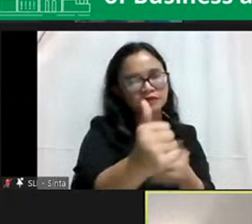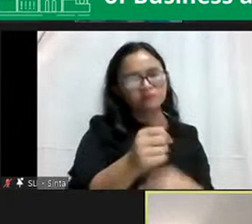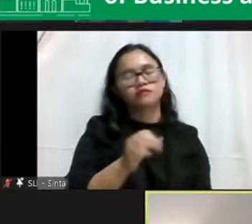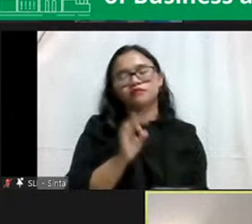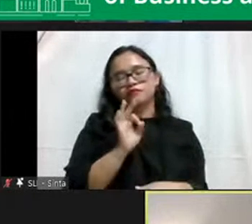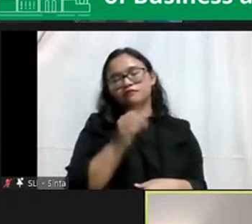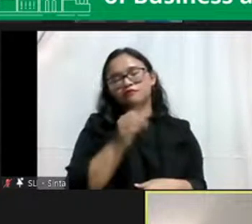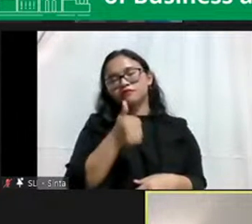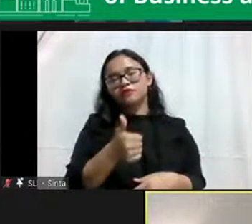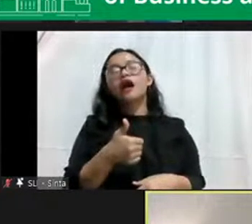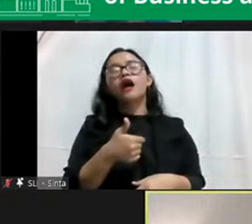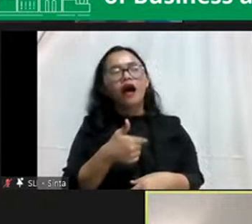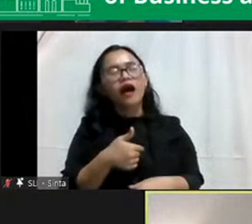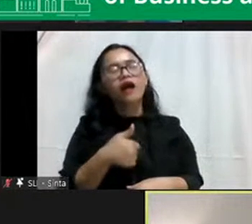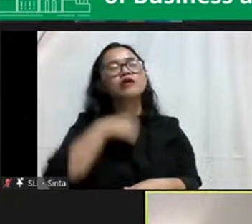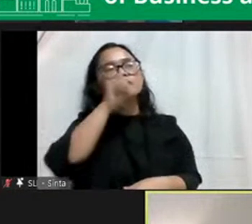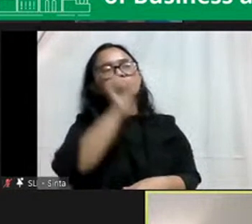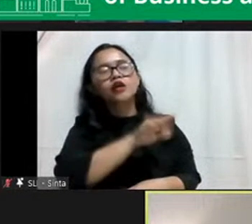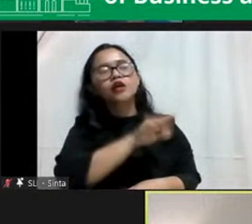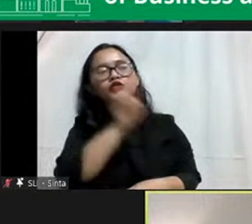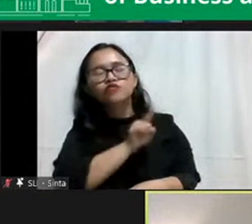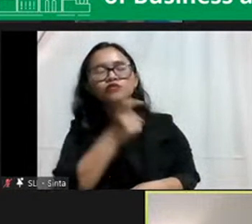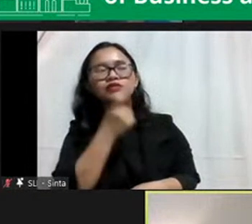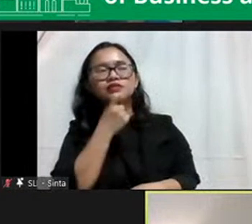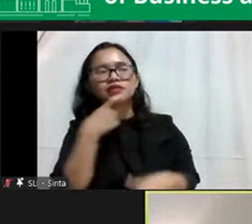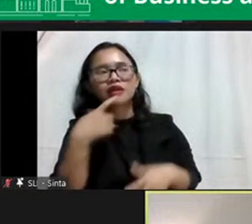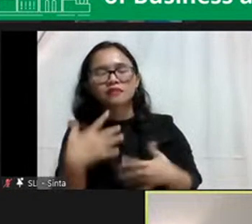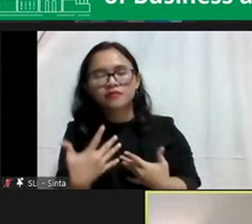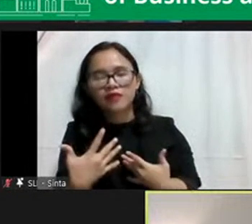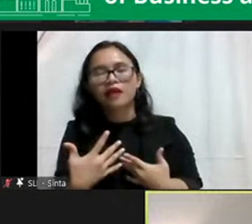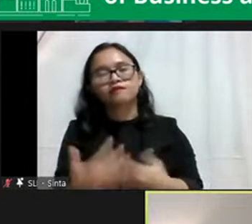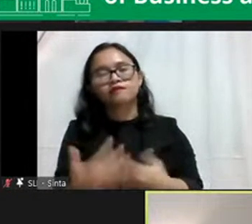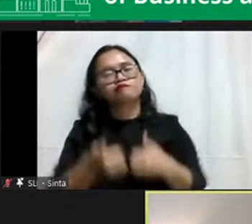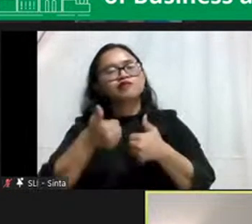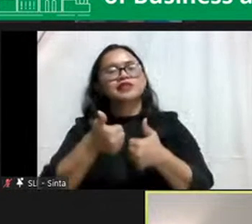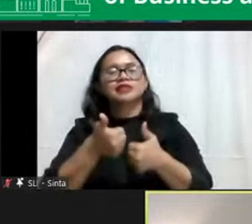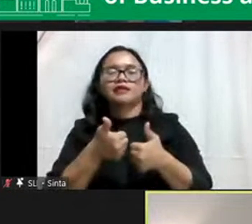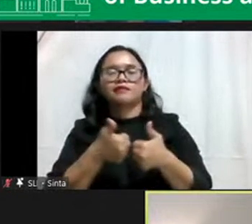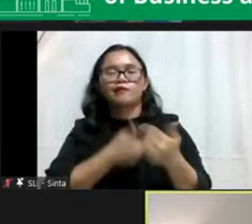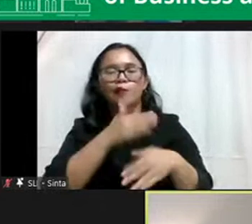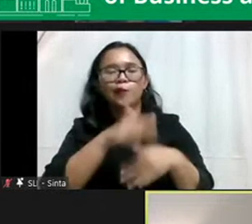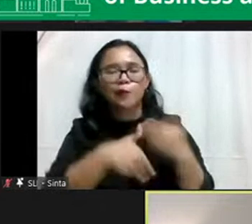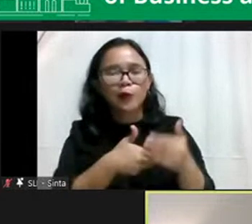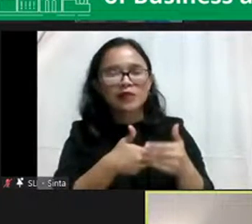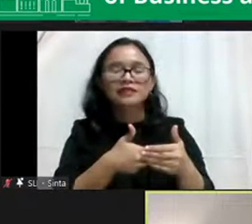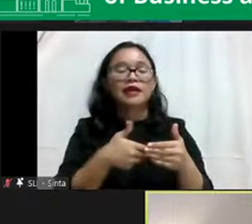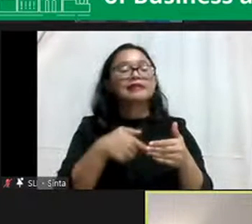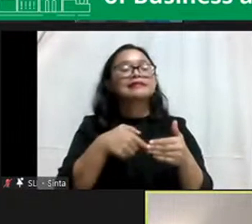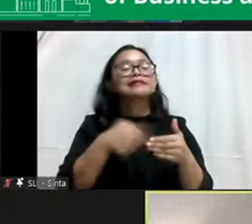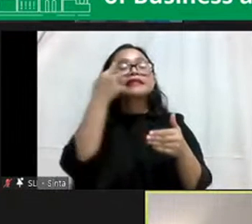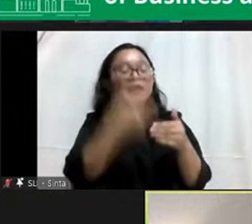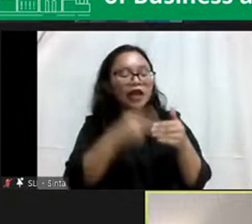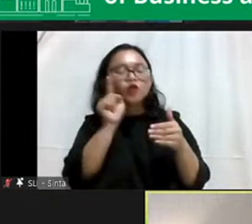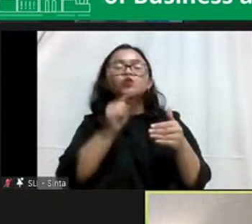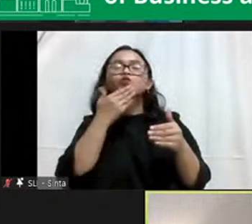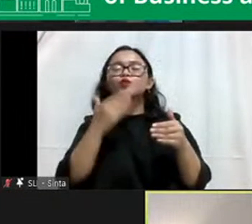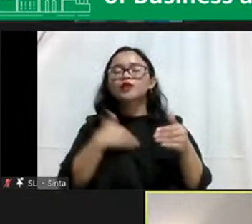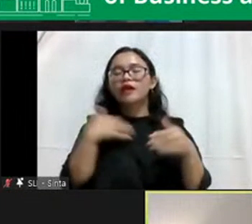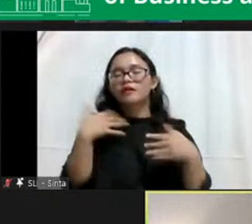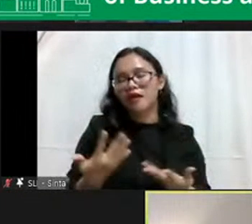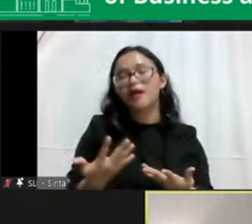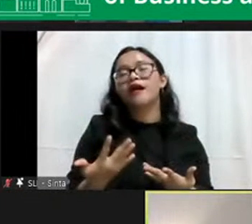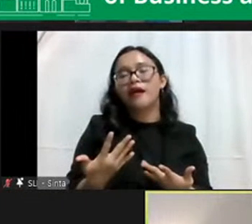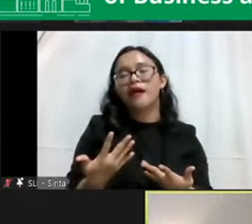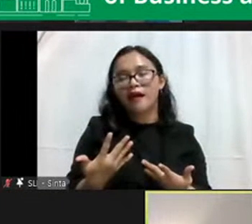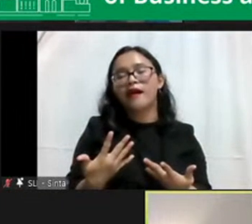menggaris bawahi bahwa kita berupaya untuk memperbaiki dengan menggunakan apa yang kita miliki